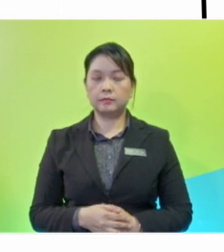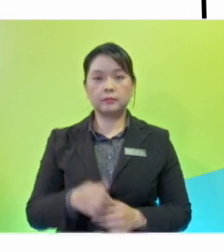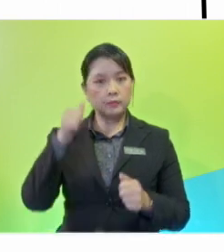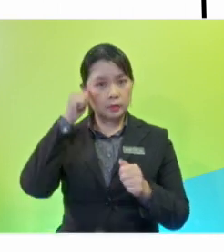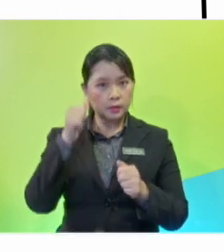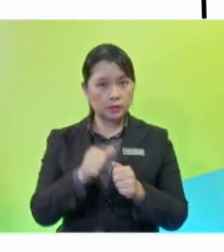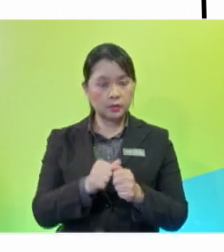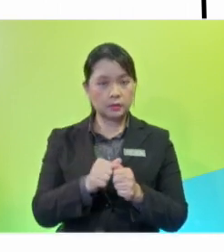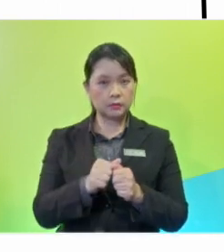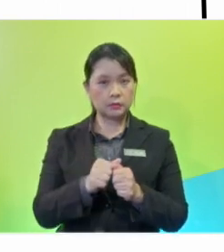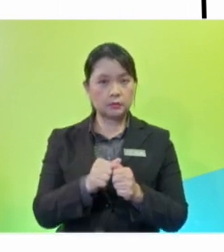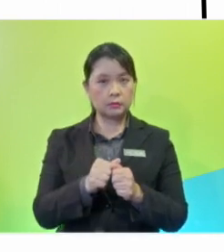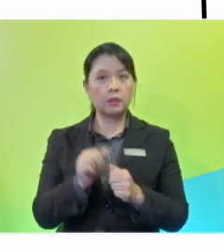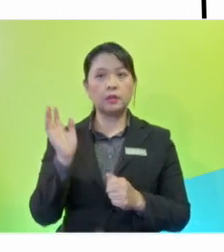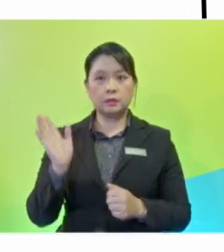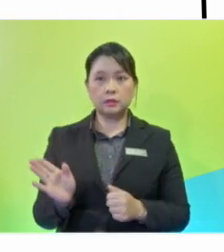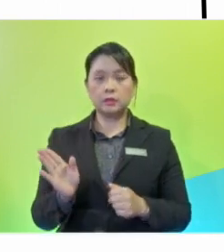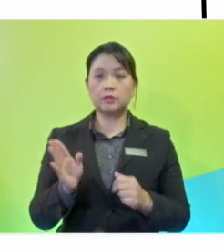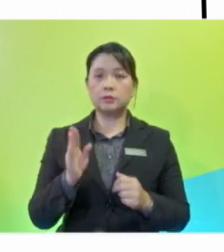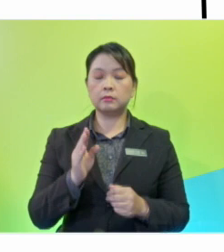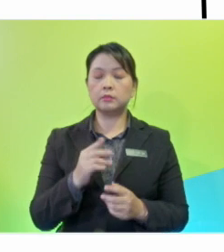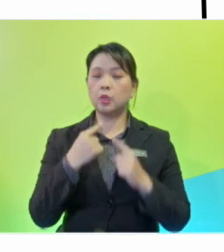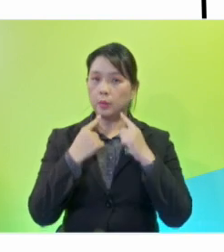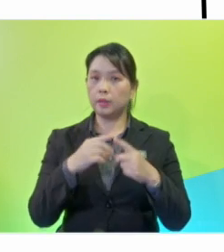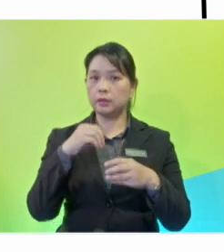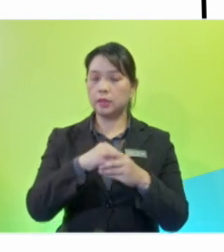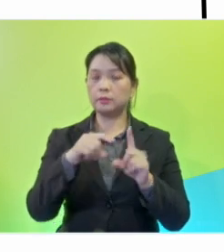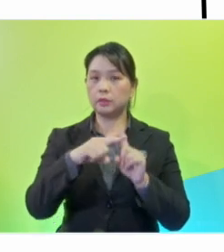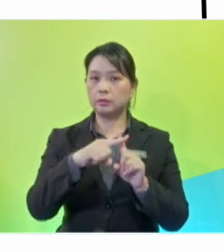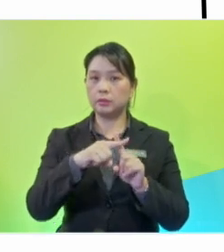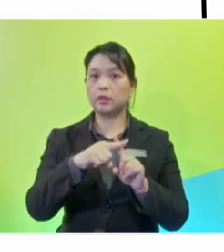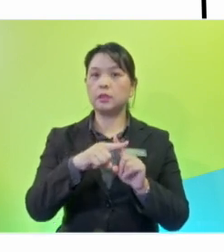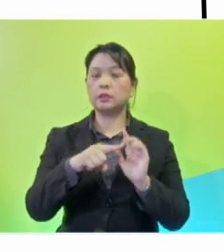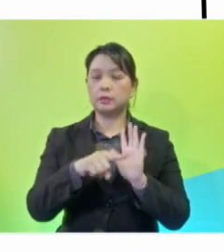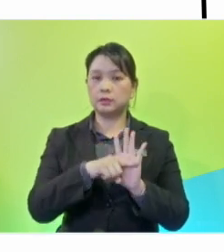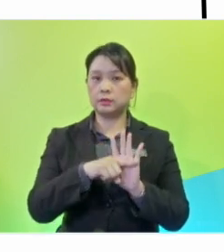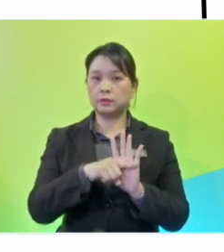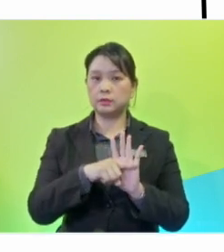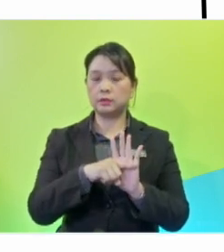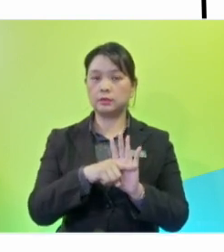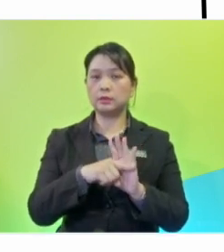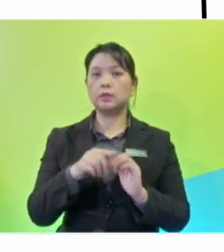modules ini adalah memberi jawaban dalam positif maka negatif perlu positif